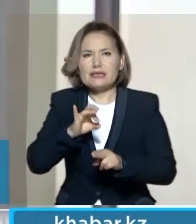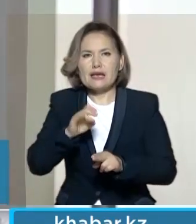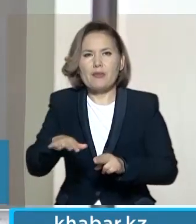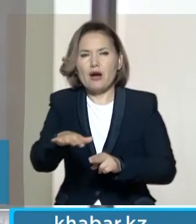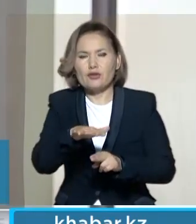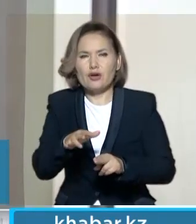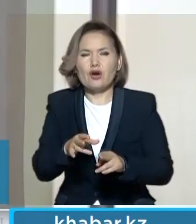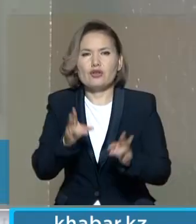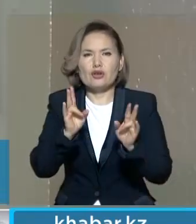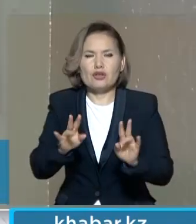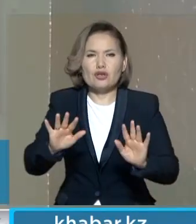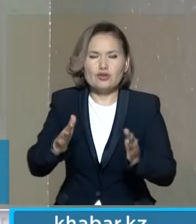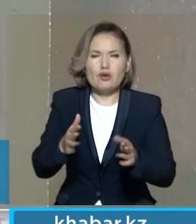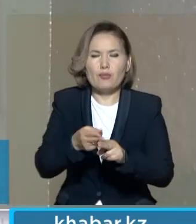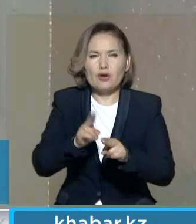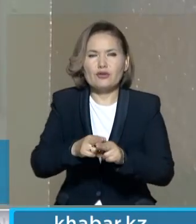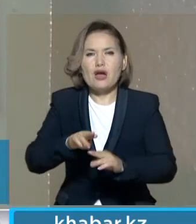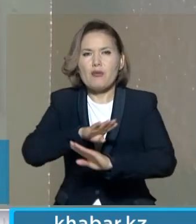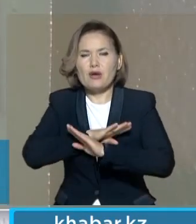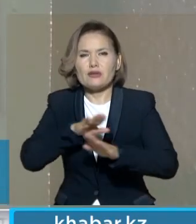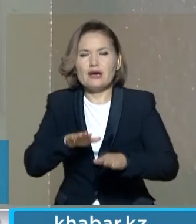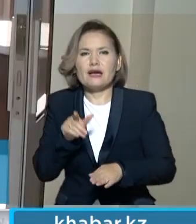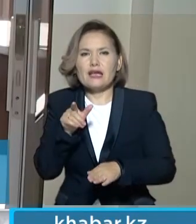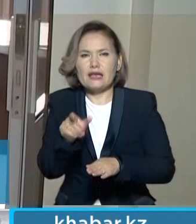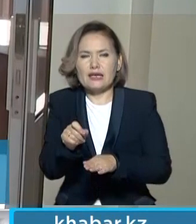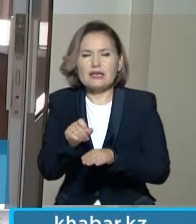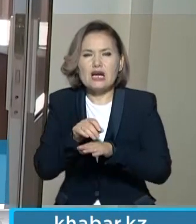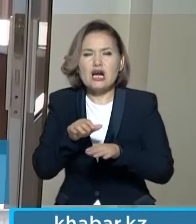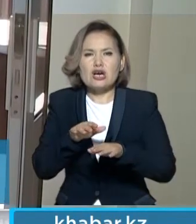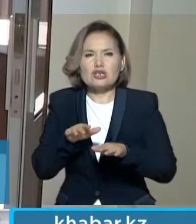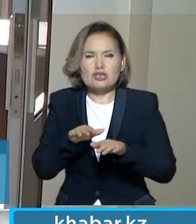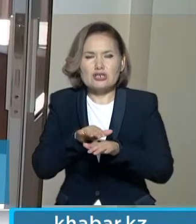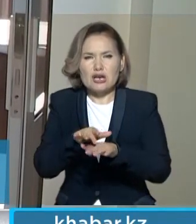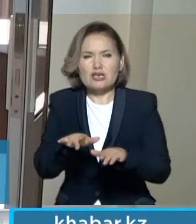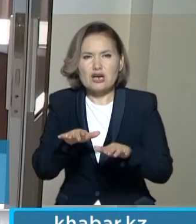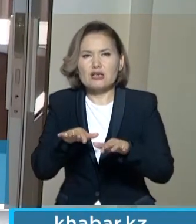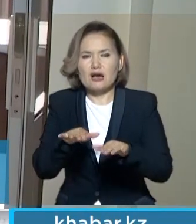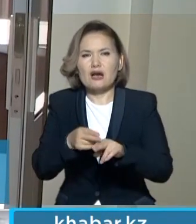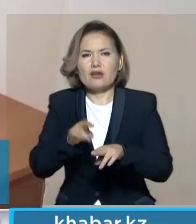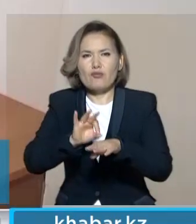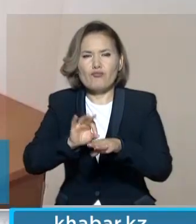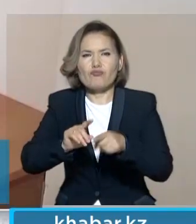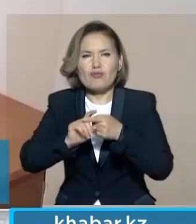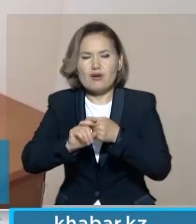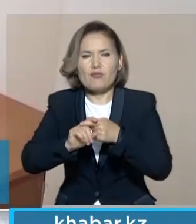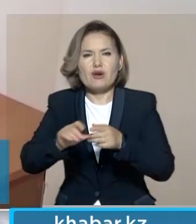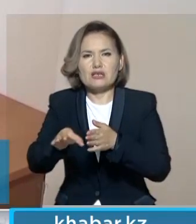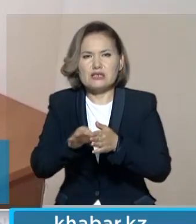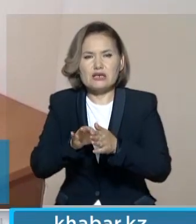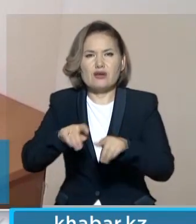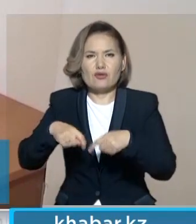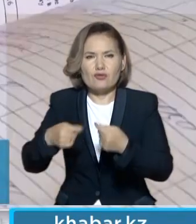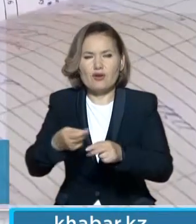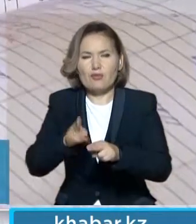қожалықтардың бірінде мал шаруашылығымен айналысқан. Кене шаққаннан кейін өзі емделіп, ауруы асқынған соң ғана жедел жәрдемге